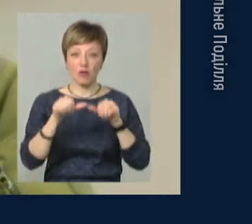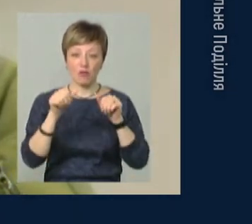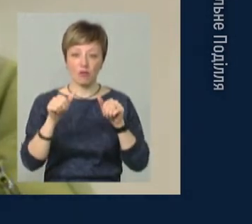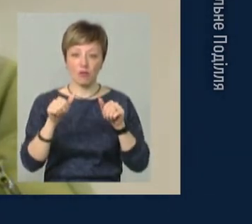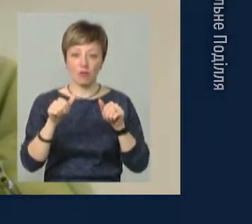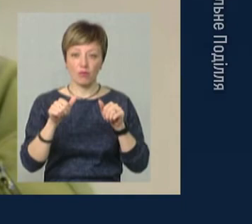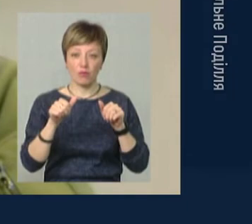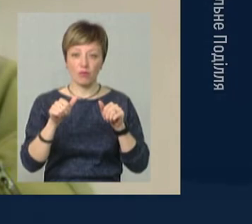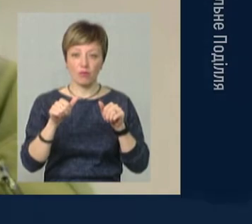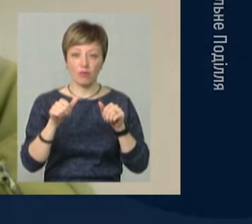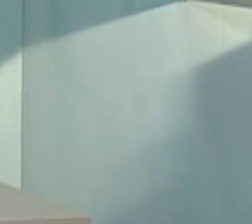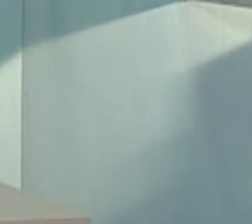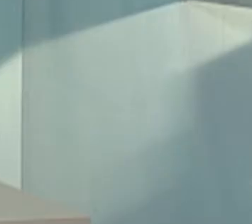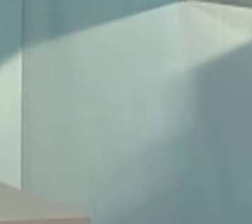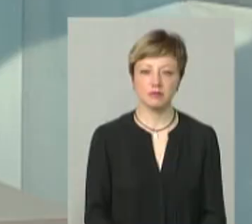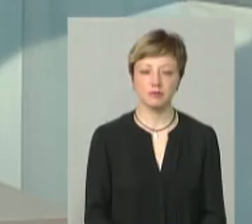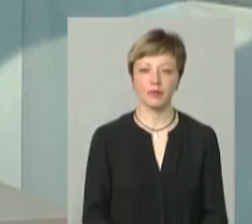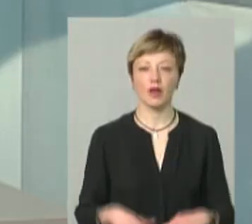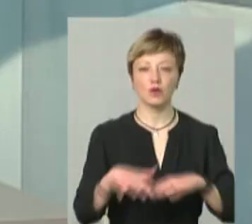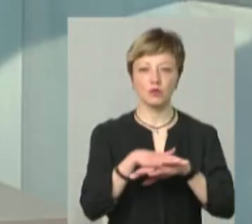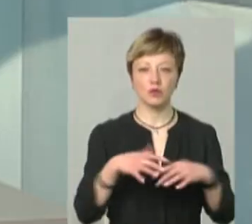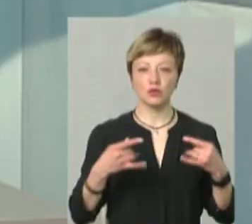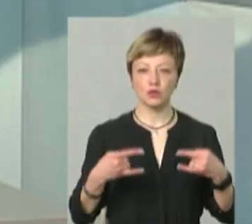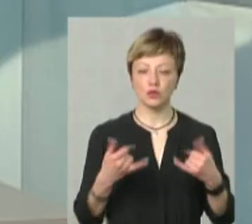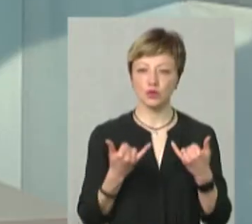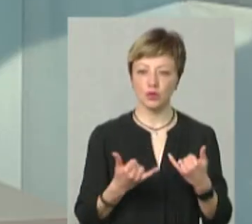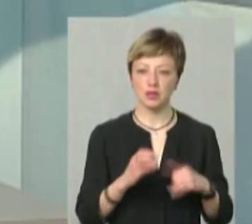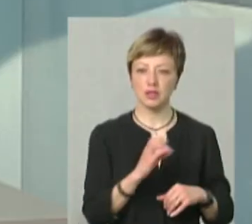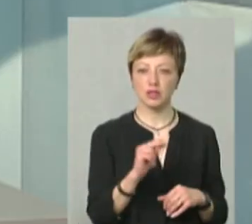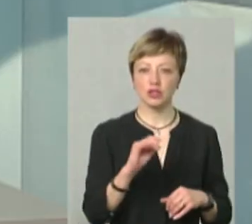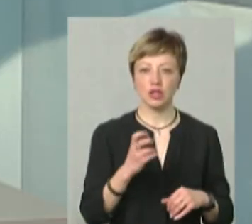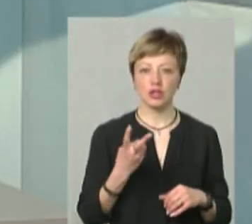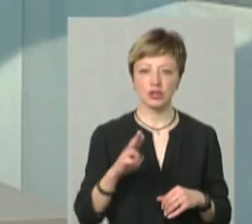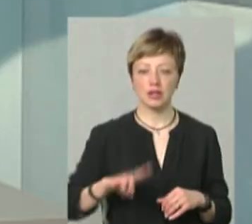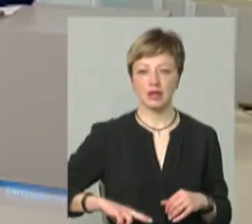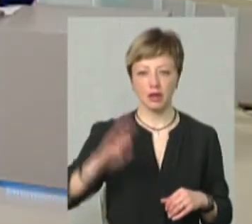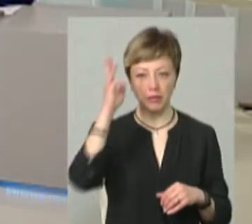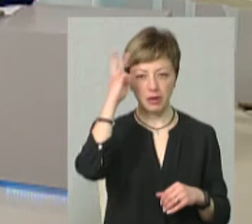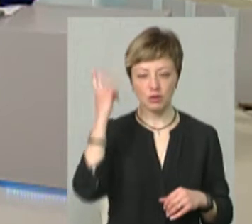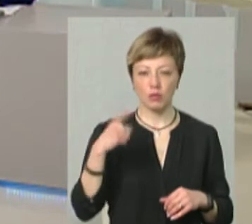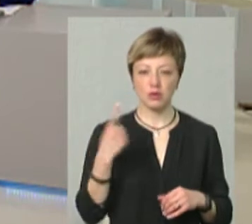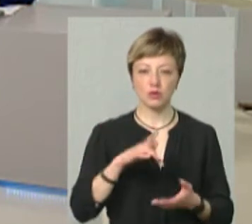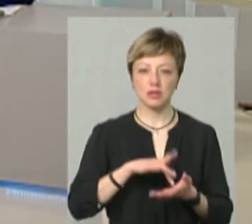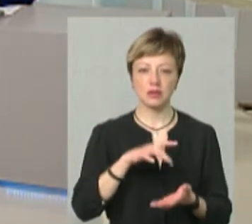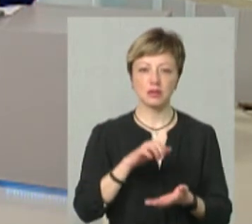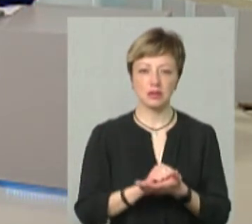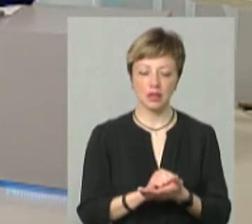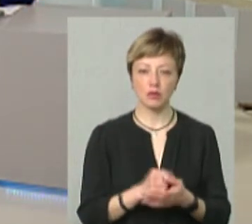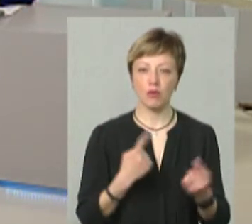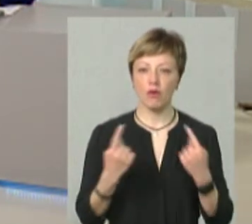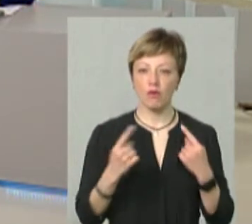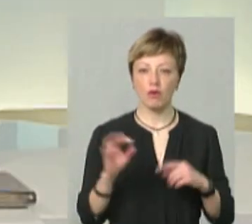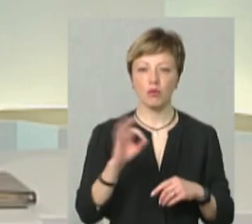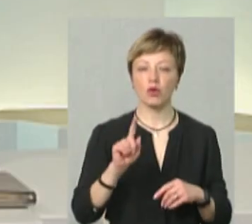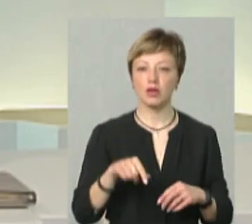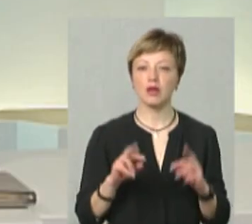який був створений. В Суспільній студії сьогодні Сергій Черешня, директор Хмельницького обласного центру зайнятості, та ми поговоримо про